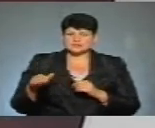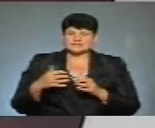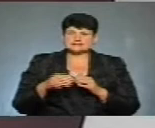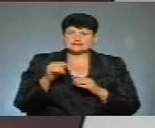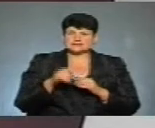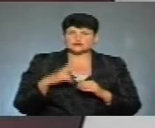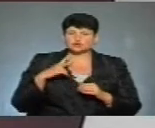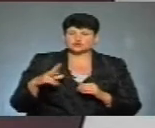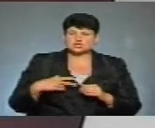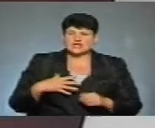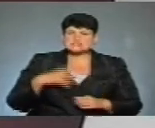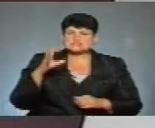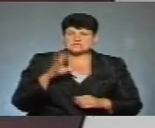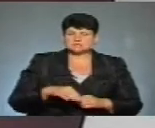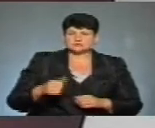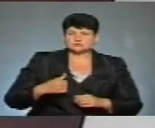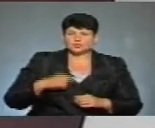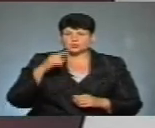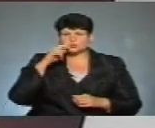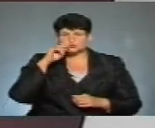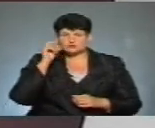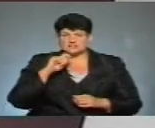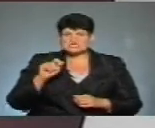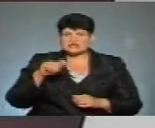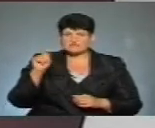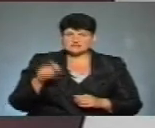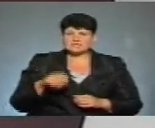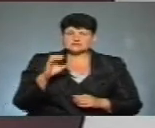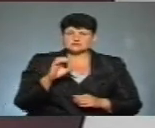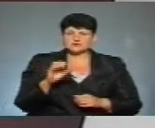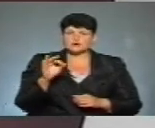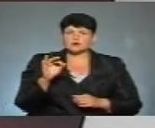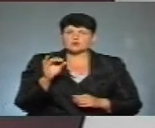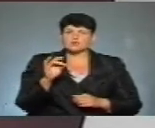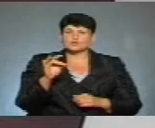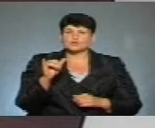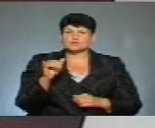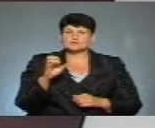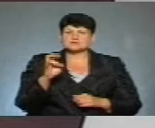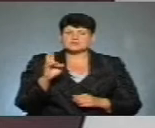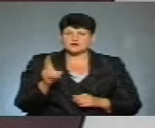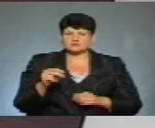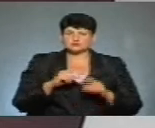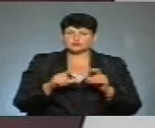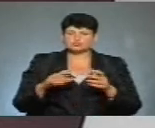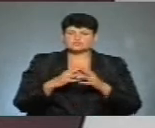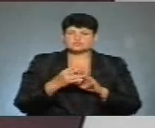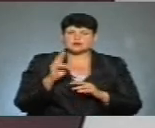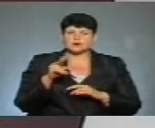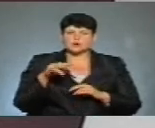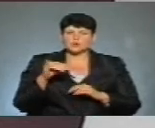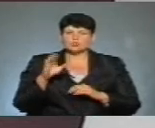них дочка загиблого воїна російсько-української війни Софія Руснак. До школи села Клювенці Гусятинського